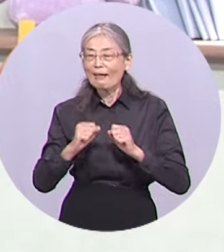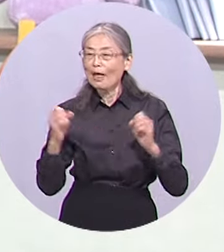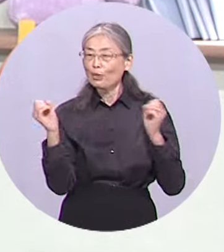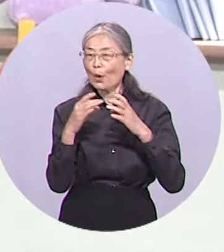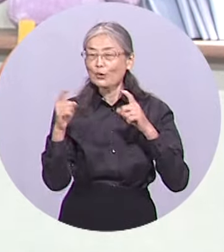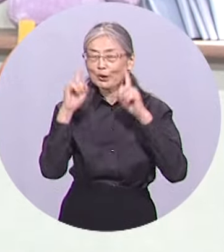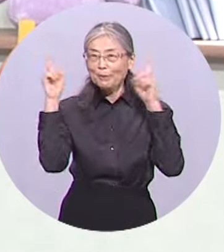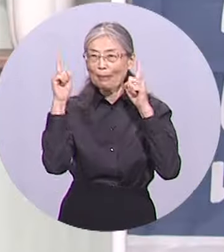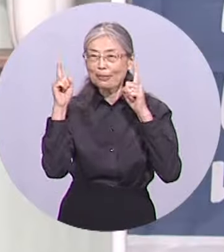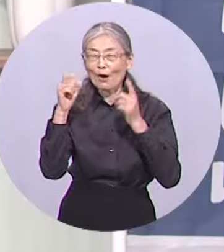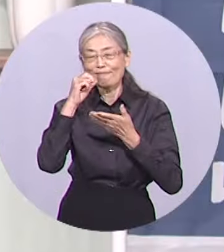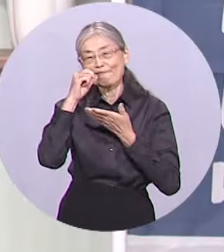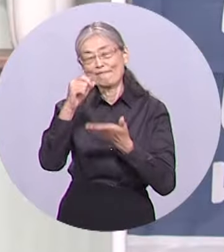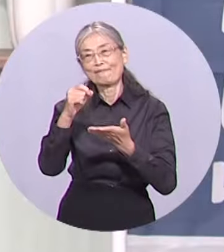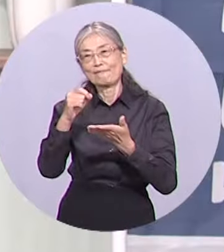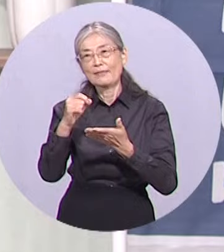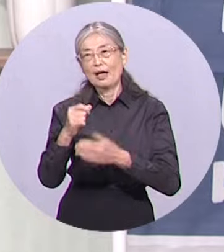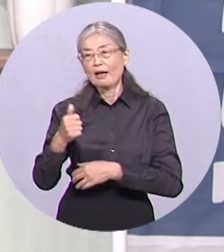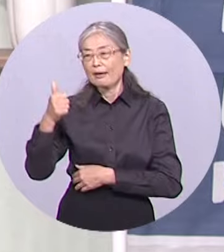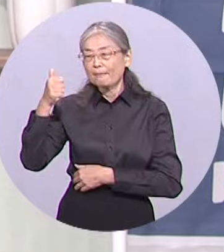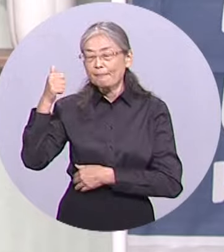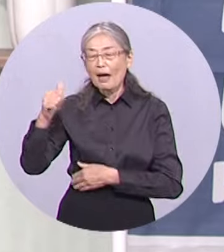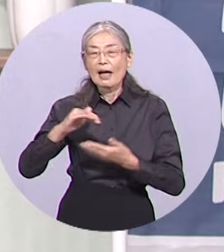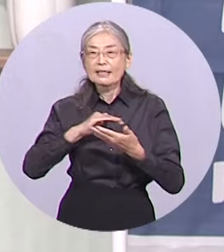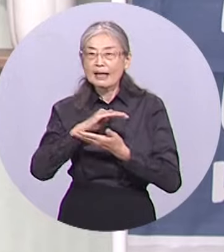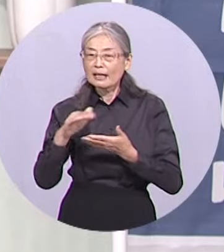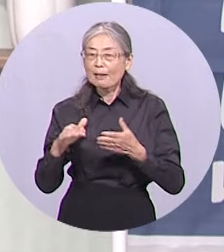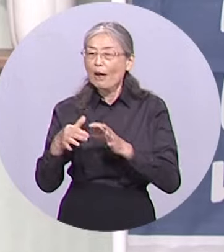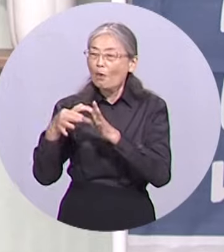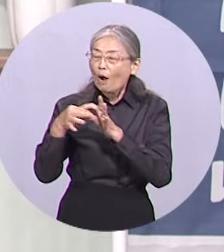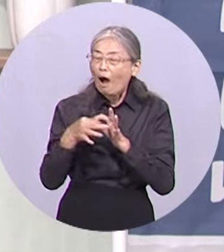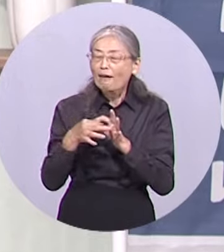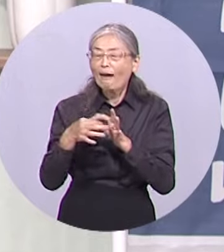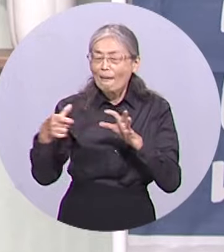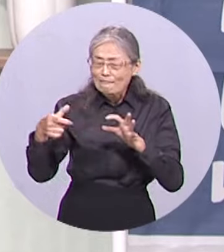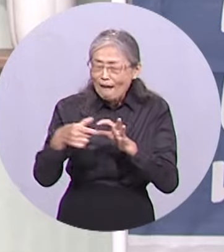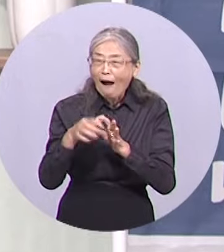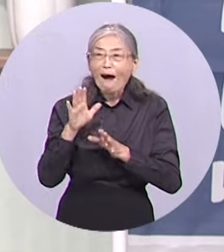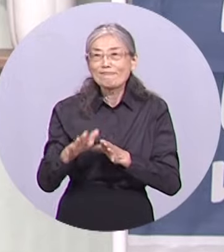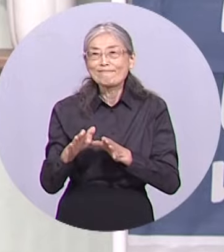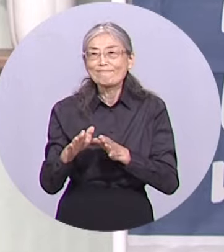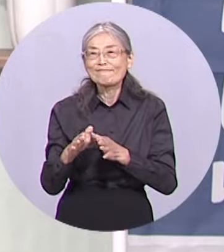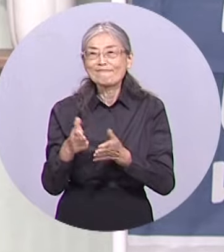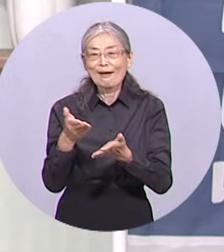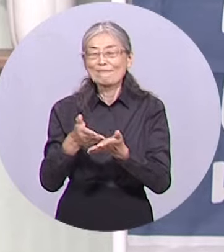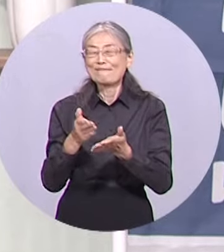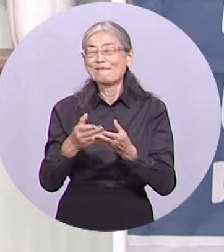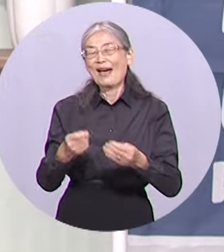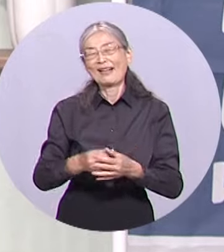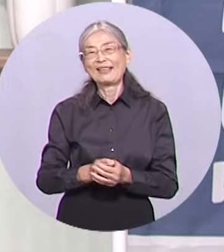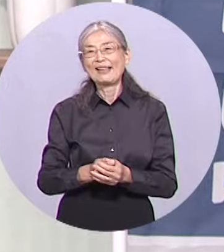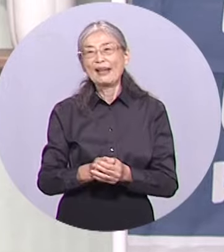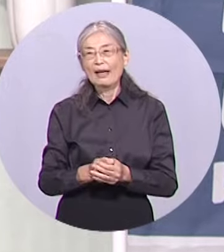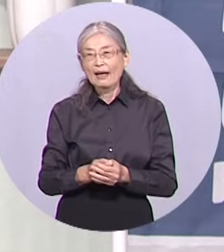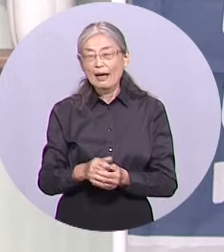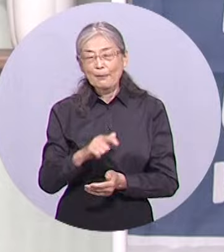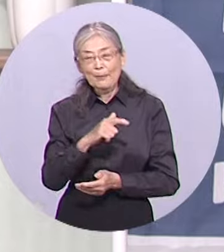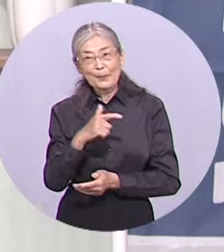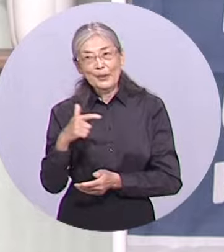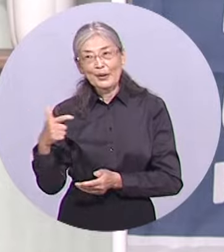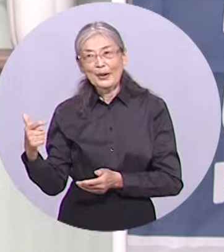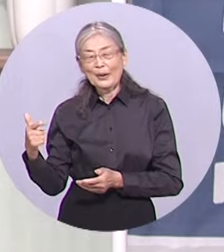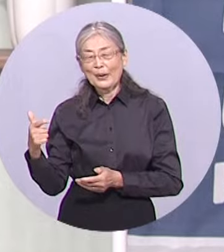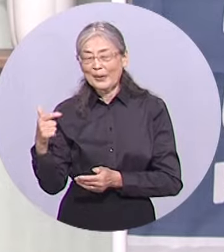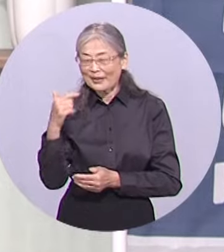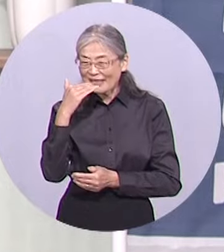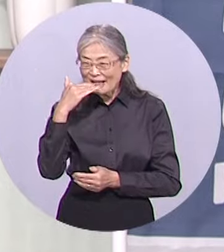覧いただきます。 渋沢王はね、埼玉にゆかりがあるっていうのはもうね、たくさんこの番組でもやってきましたけれども、ね、これまで数々のもう素